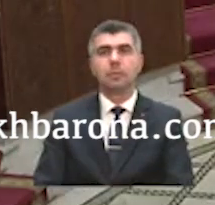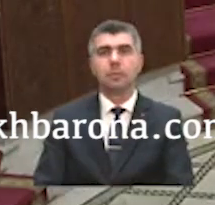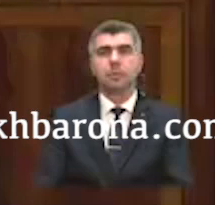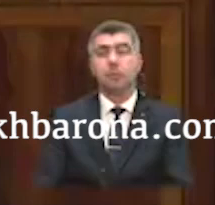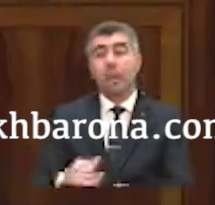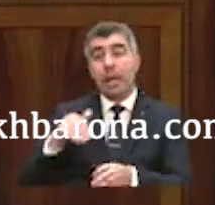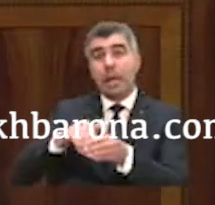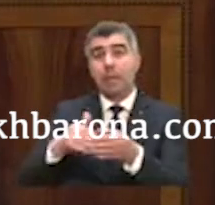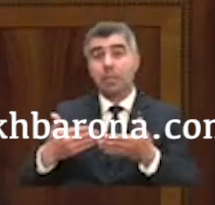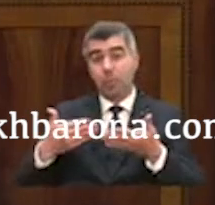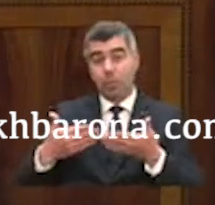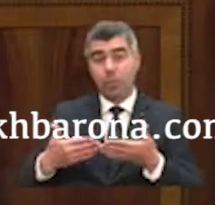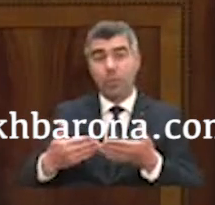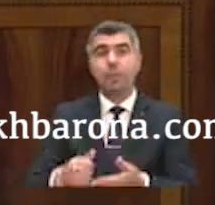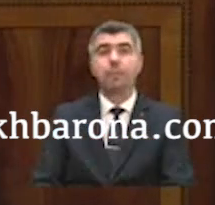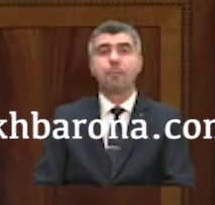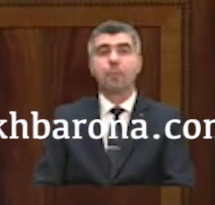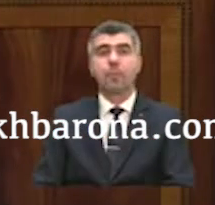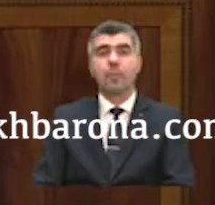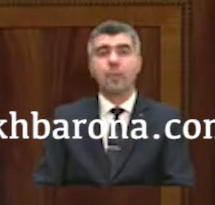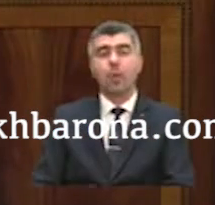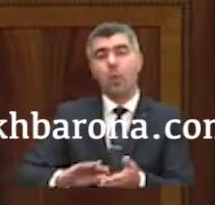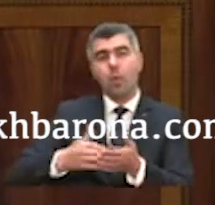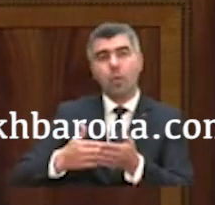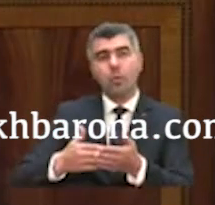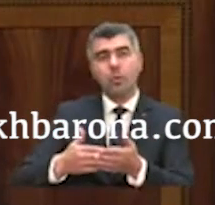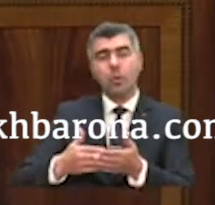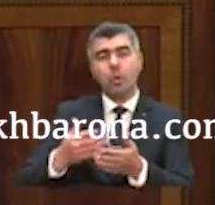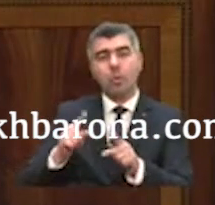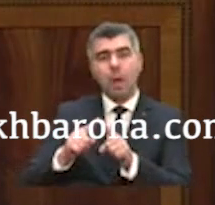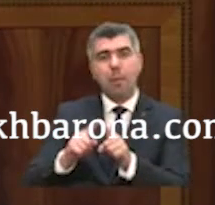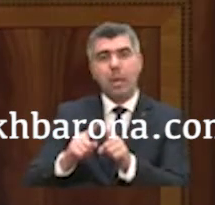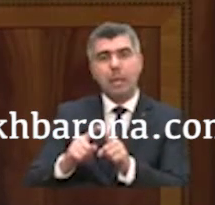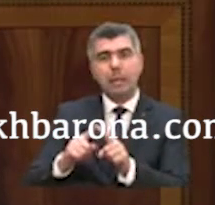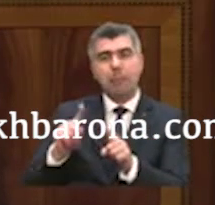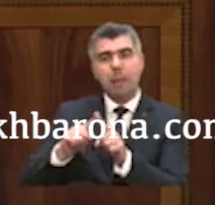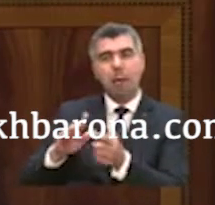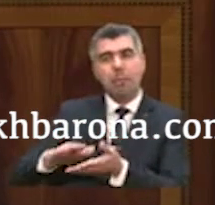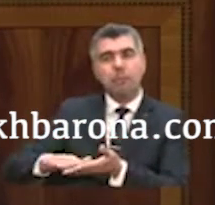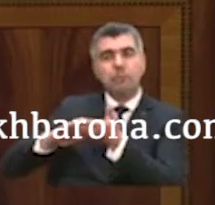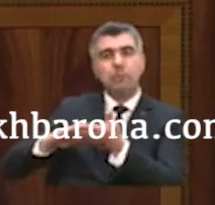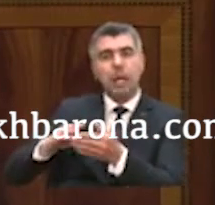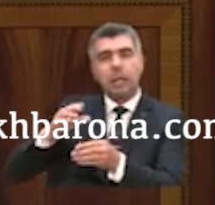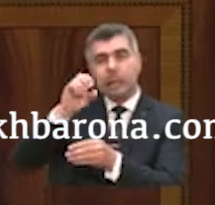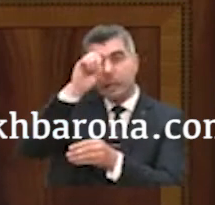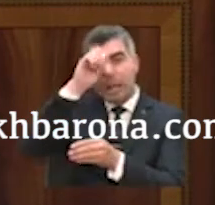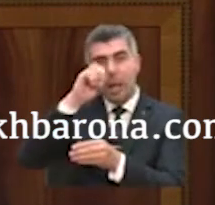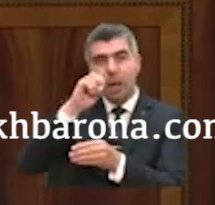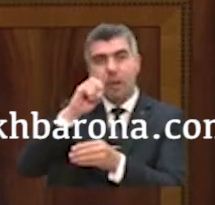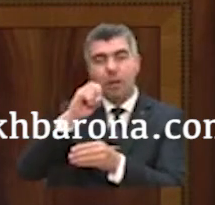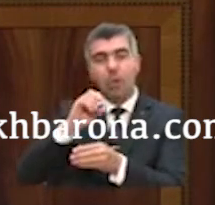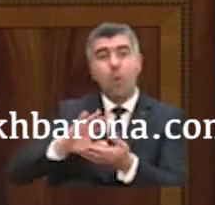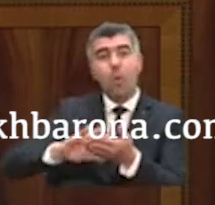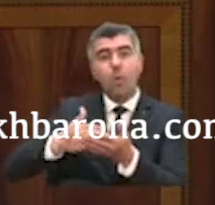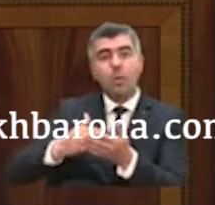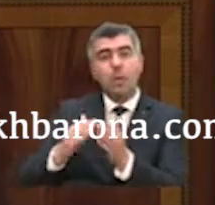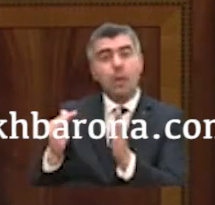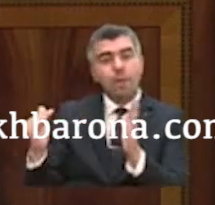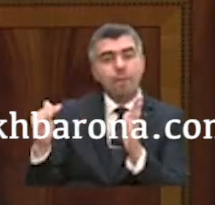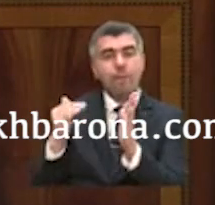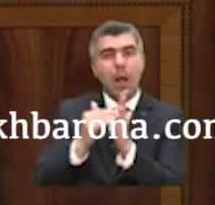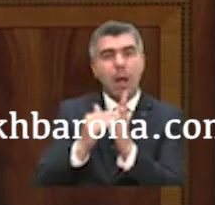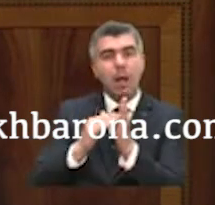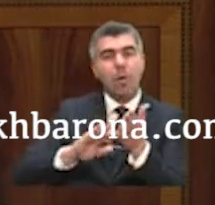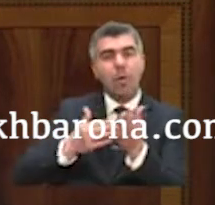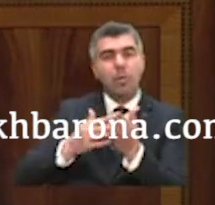هذا الحزب اللي كيتكلم ولا على اليوم على السياده التقيه هو نفسه اللي خلانا حتى لاخر لحظه باش يعلن